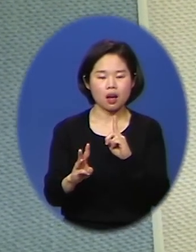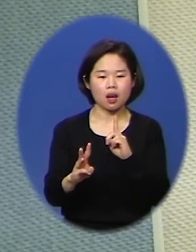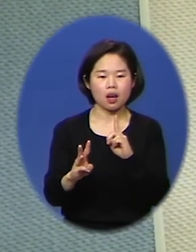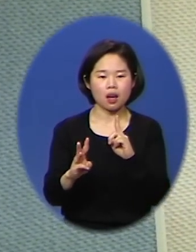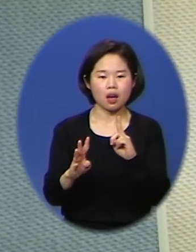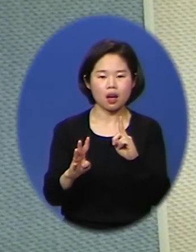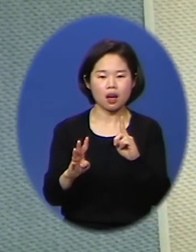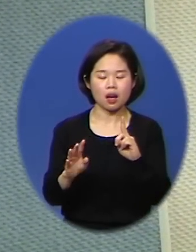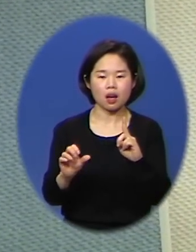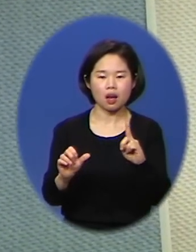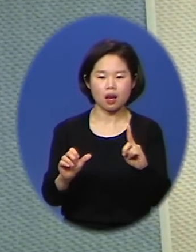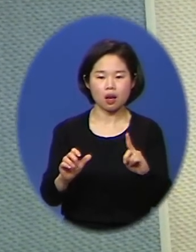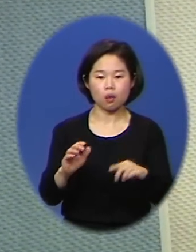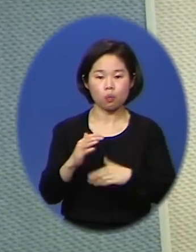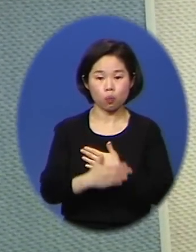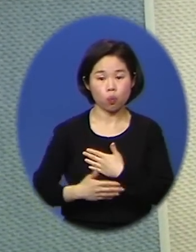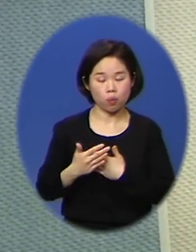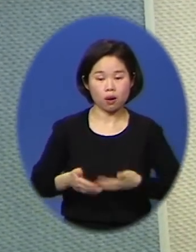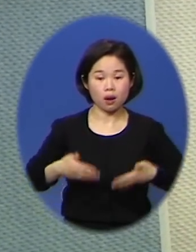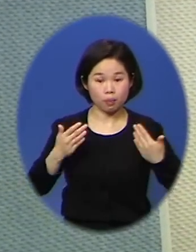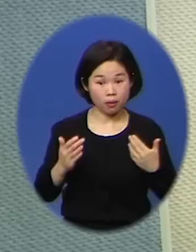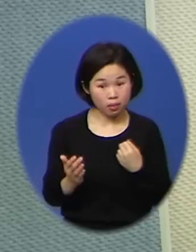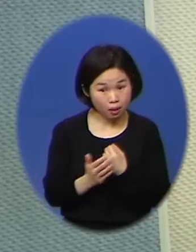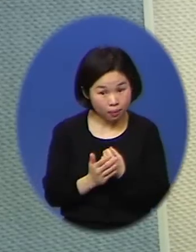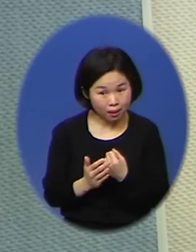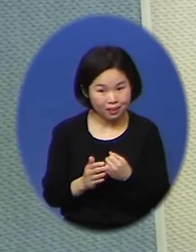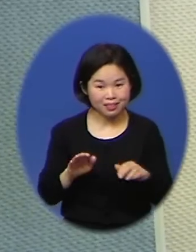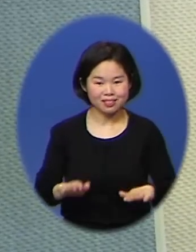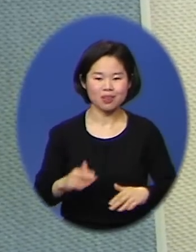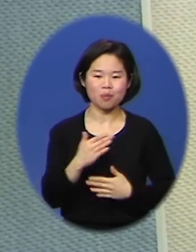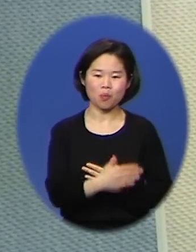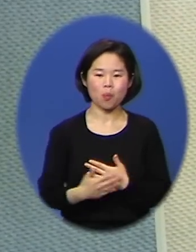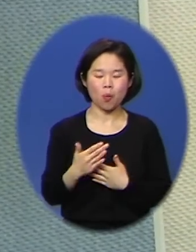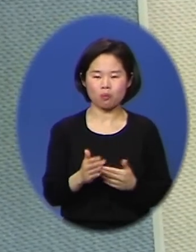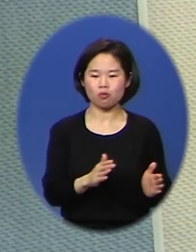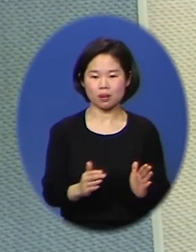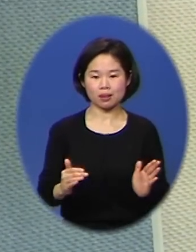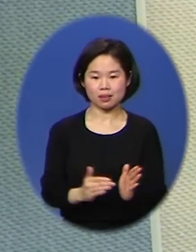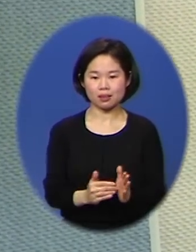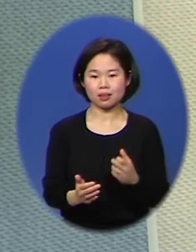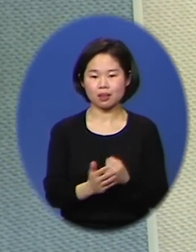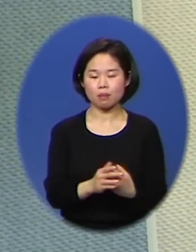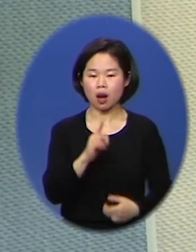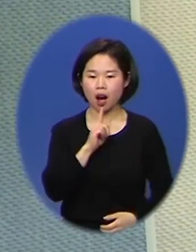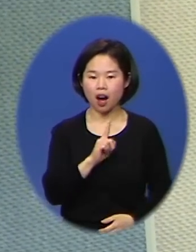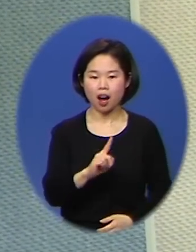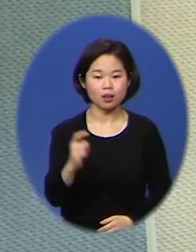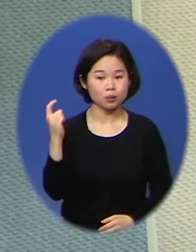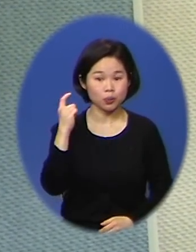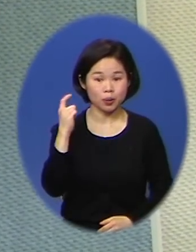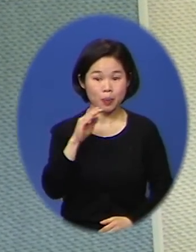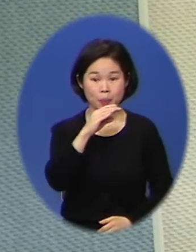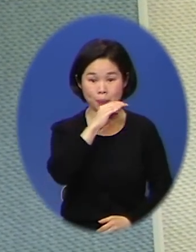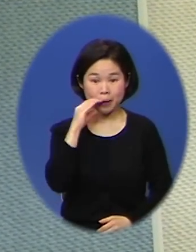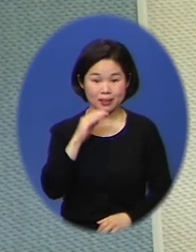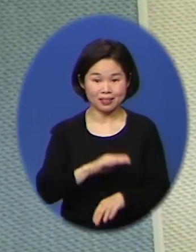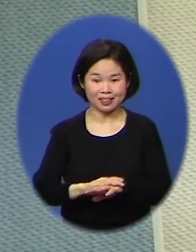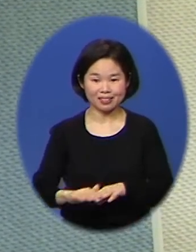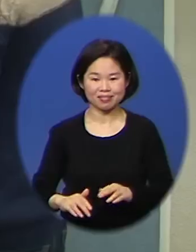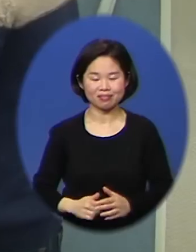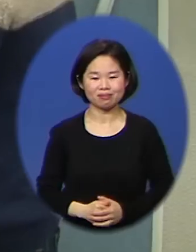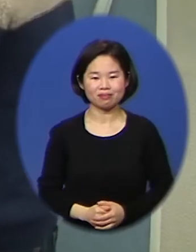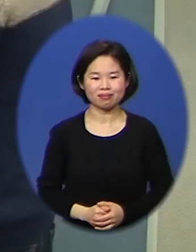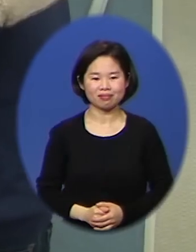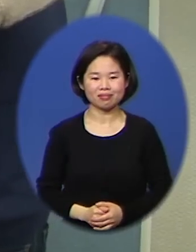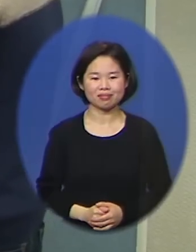몸이 가벼워진 것일까? 이제야 몸이 풀렸는지 소리가 제대로 나오기 시작한다.